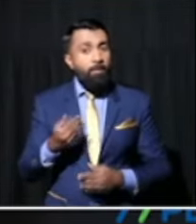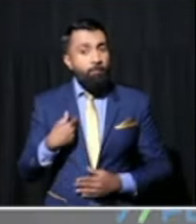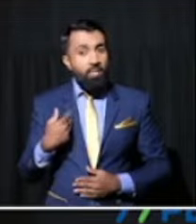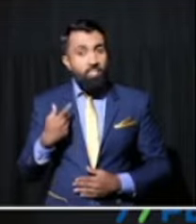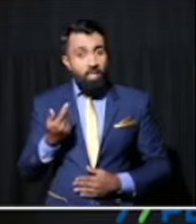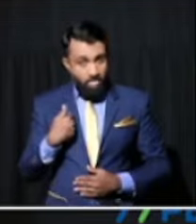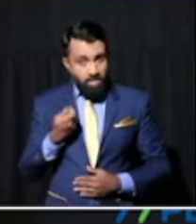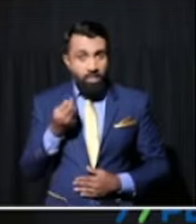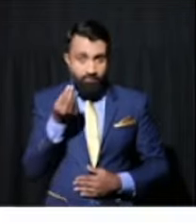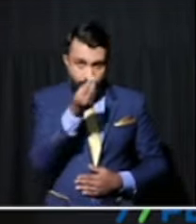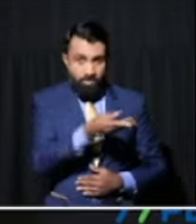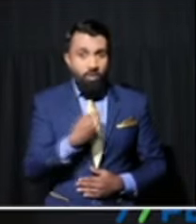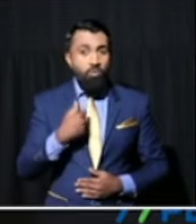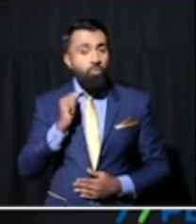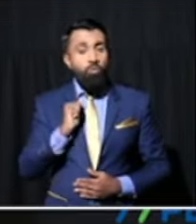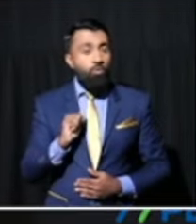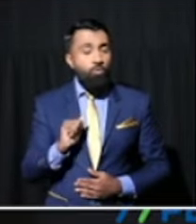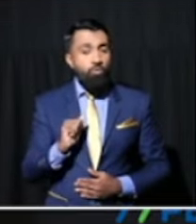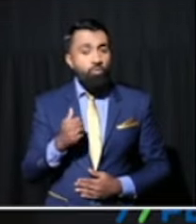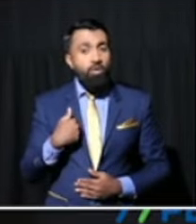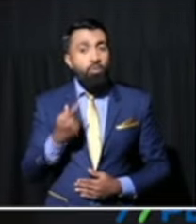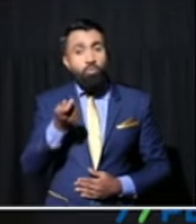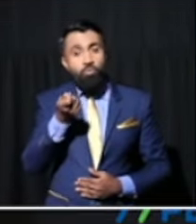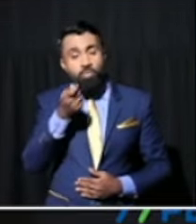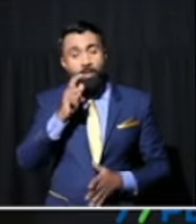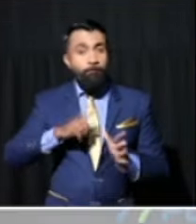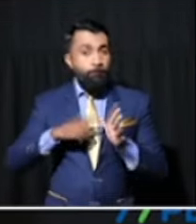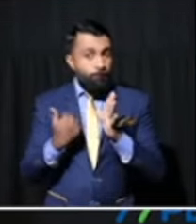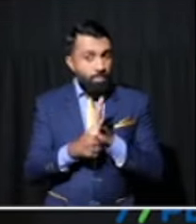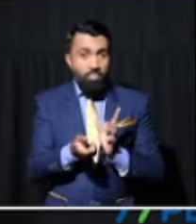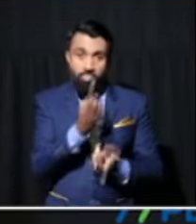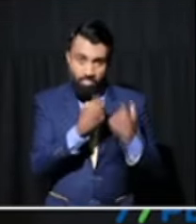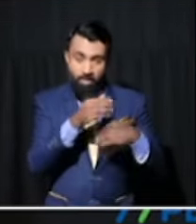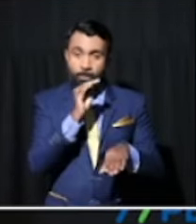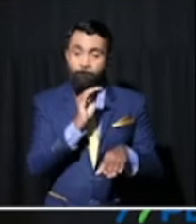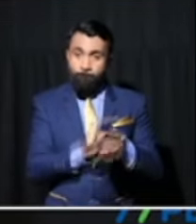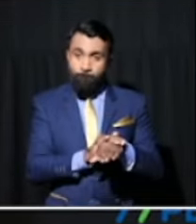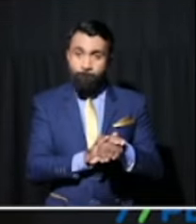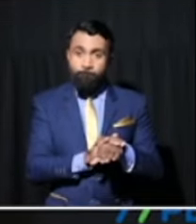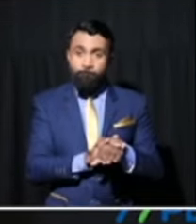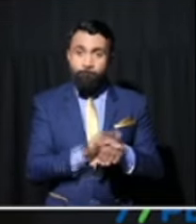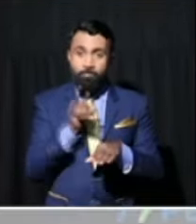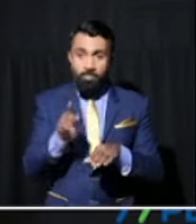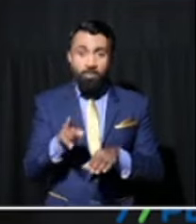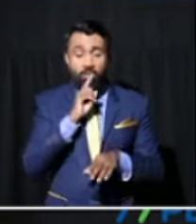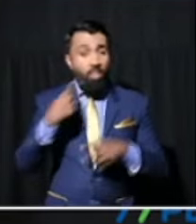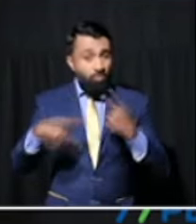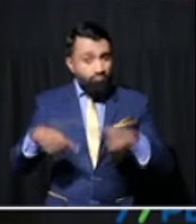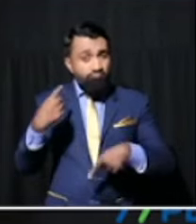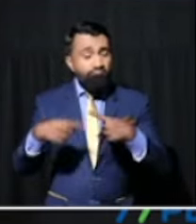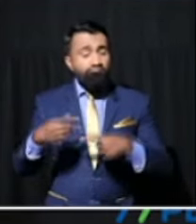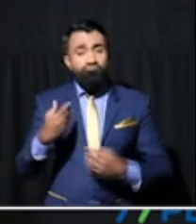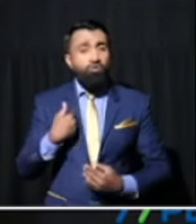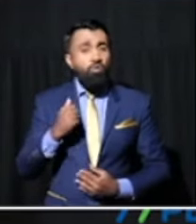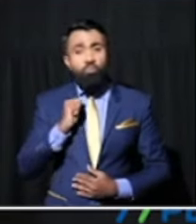වෙලා තියෙනවා. මම කොහොමද කරන්නේ? හැම මුදල් පනතම අපි විශ්ලේෂණය කරන්න ඕනේ. හැම එකටම ගහ ගන්න ඕනේ මරා ගන්න ඕනේ එහෙම මොකද්ද